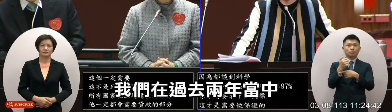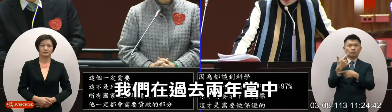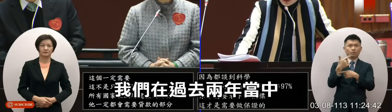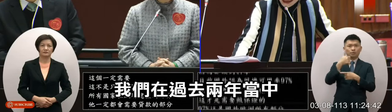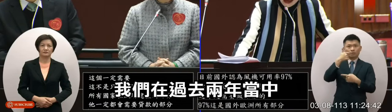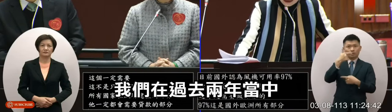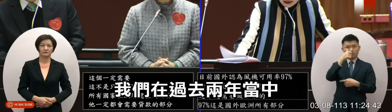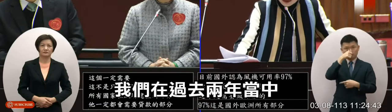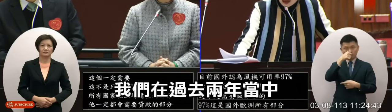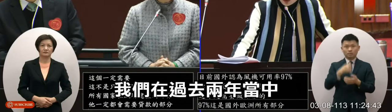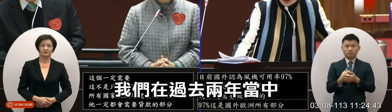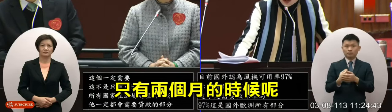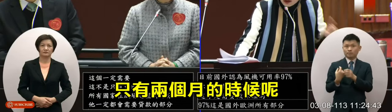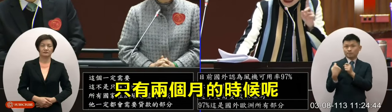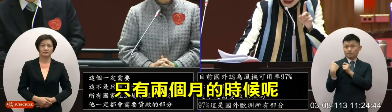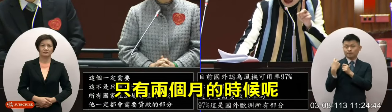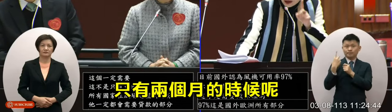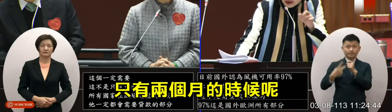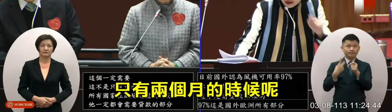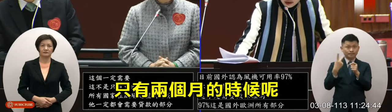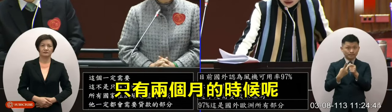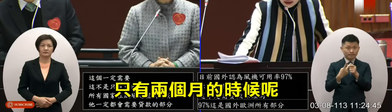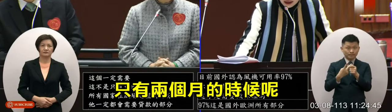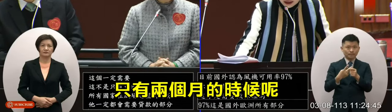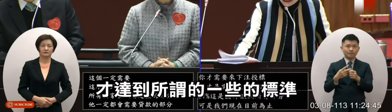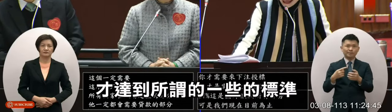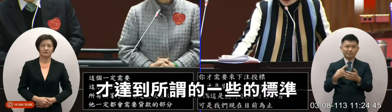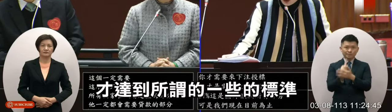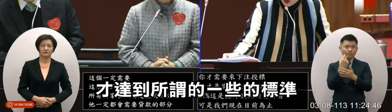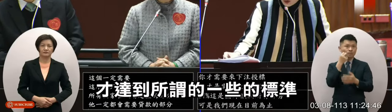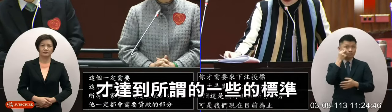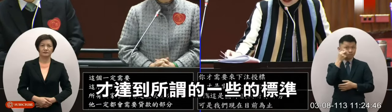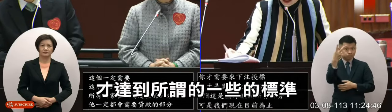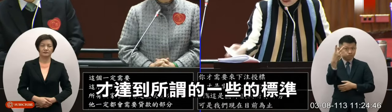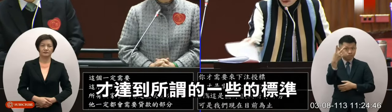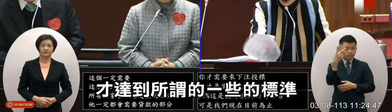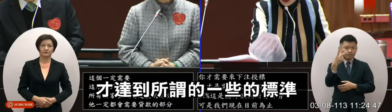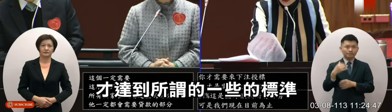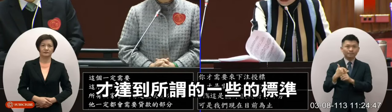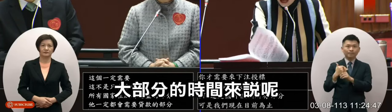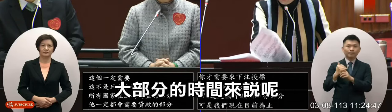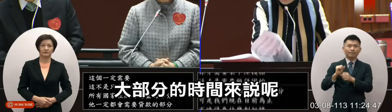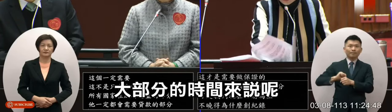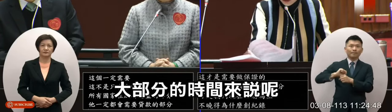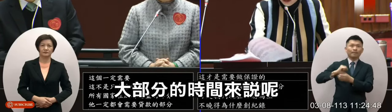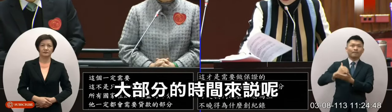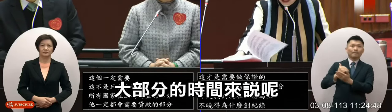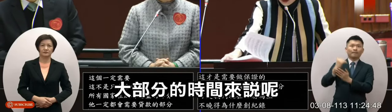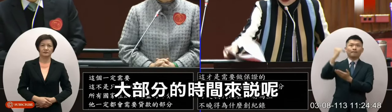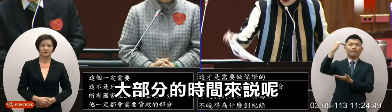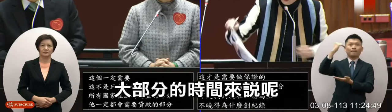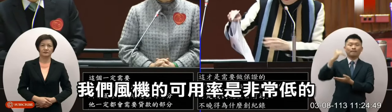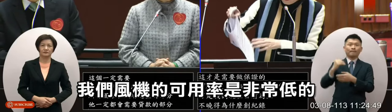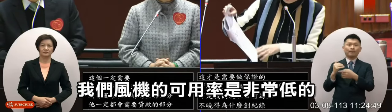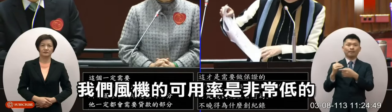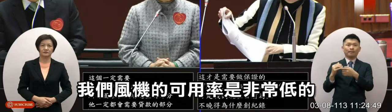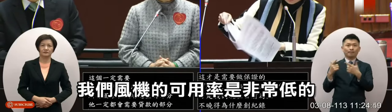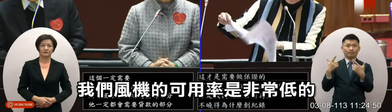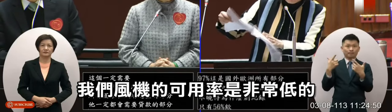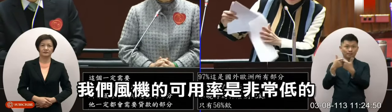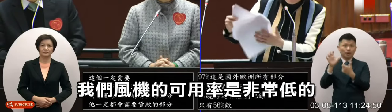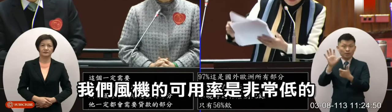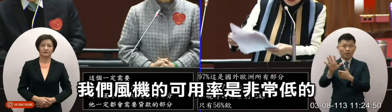我们在过去两年当中呢，只有两个月的时候呢才达到所谓的一些的标准，大部分的时间来说呢，我们风